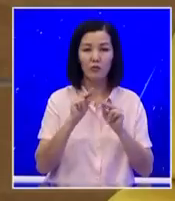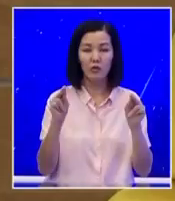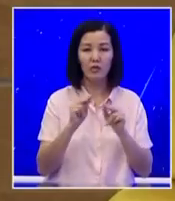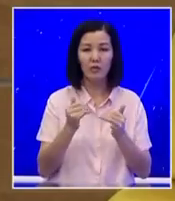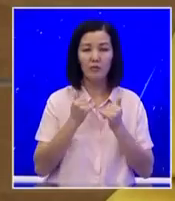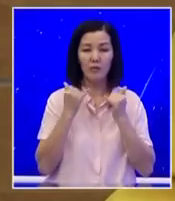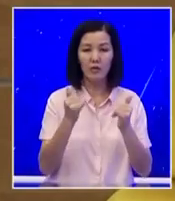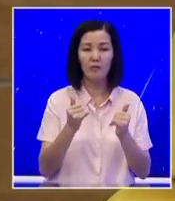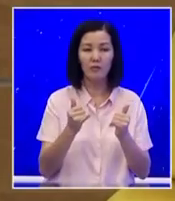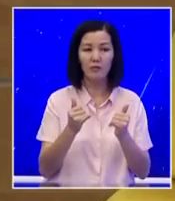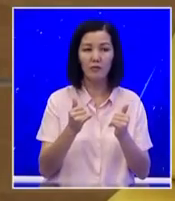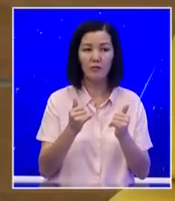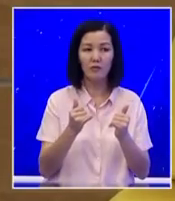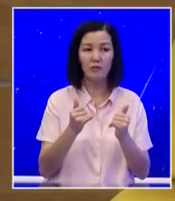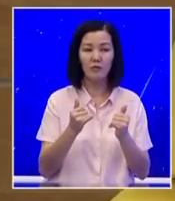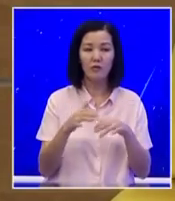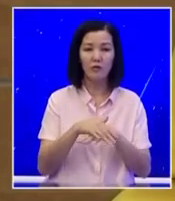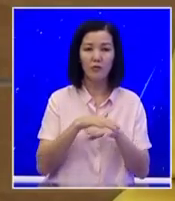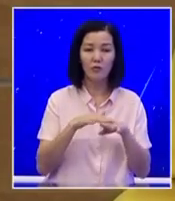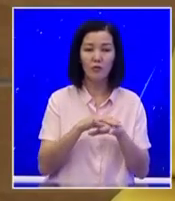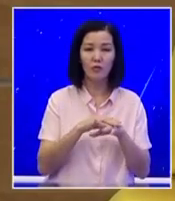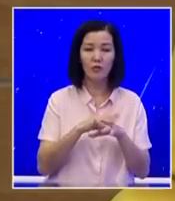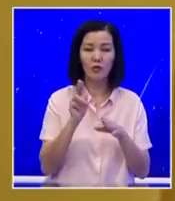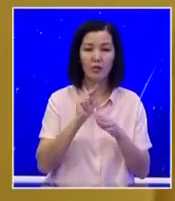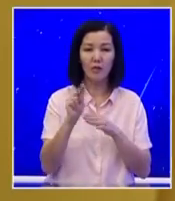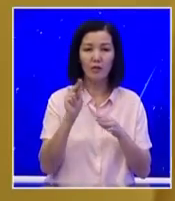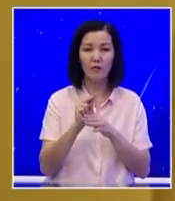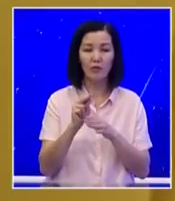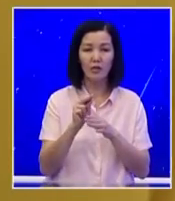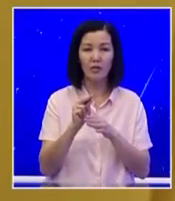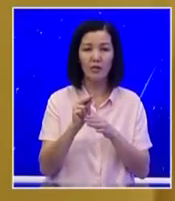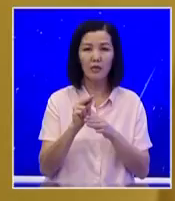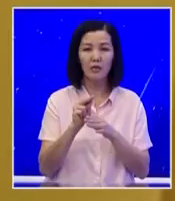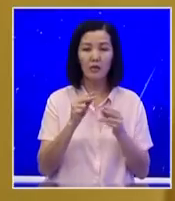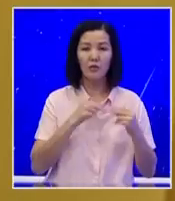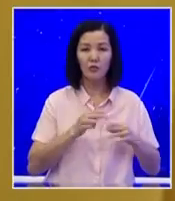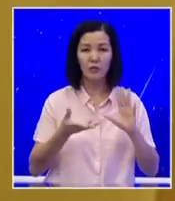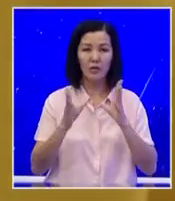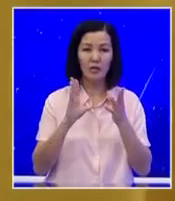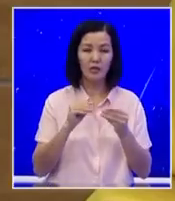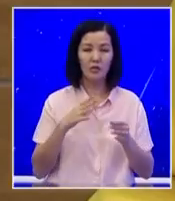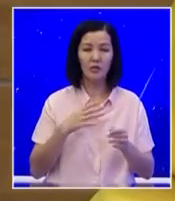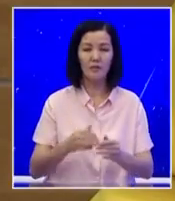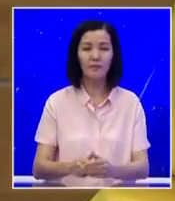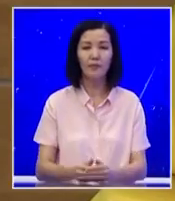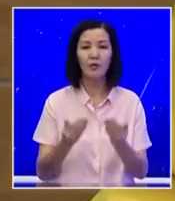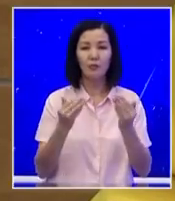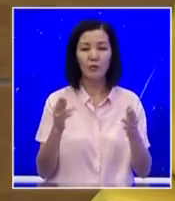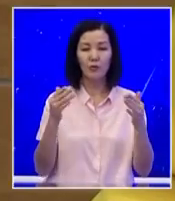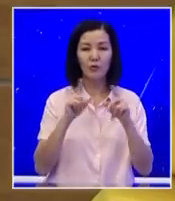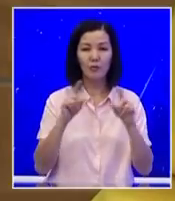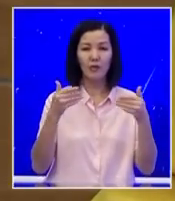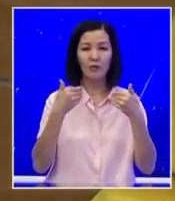мәртебесін көтеруге, ұлт тәрбиелеудегі, ұрпақ тәрбиелеудегі жасалып жатқан жұмыстардың нәтижесі деп ойлаймын. Бүгінгі мектеп